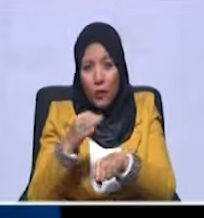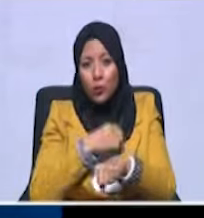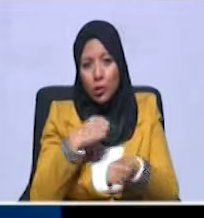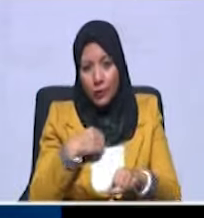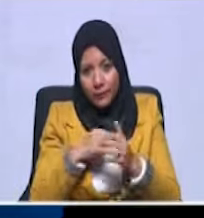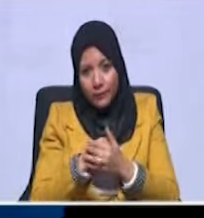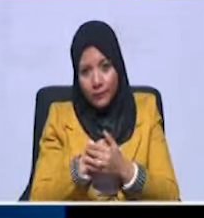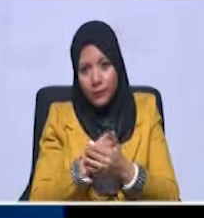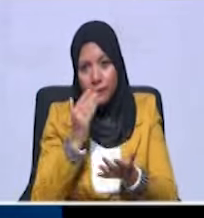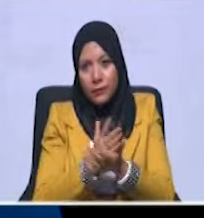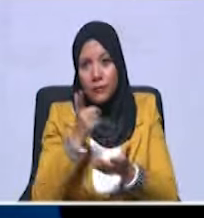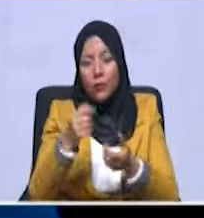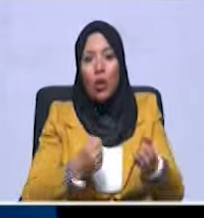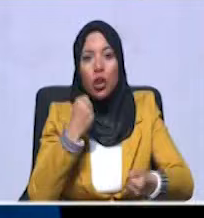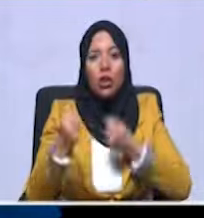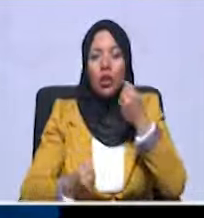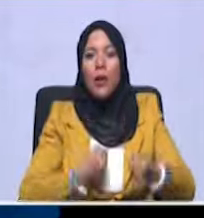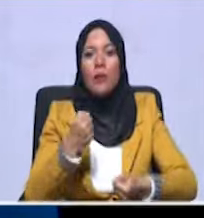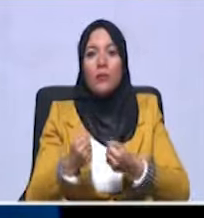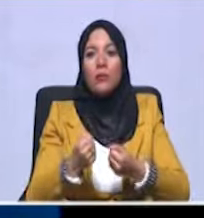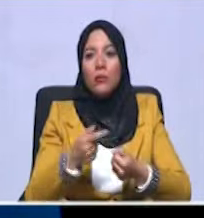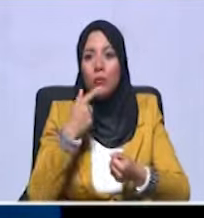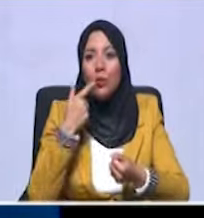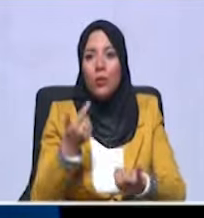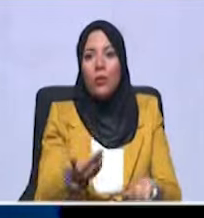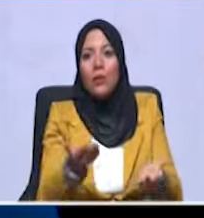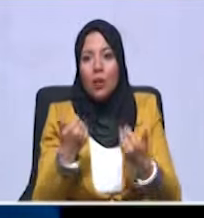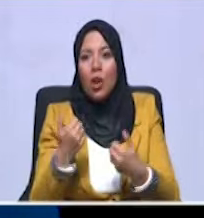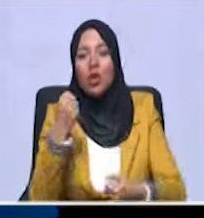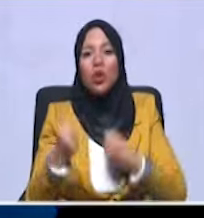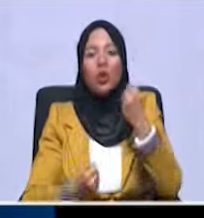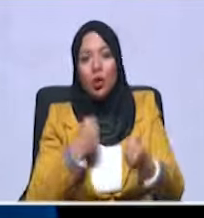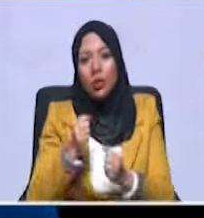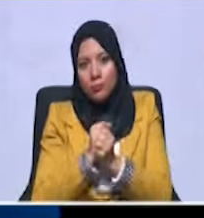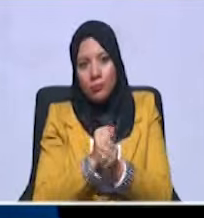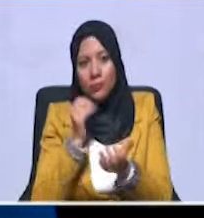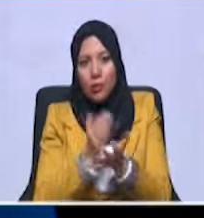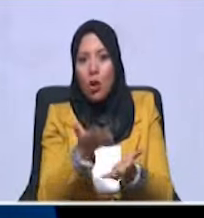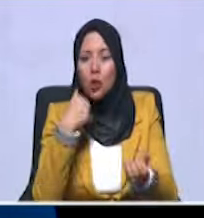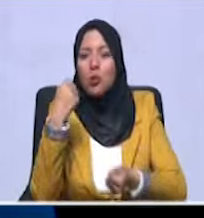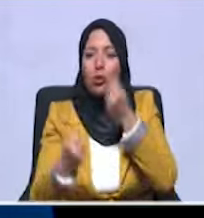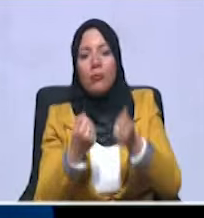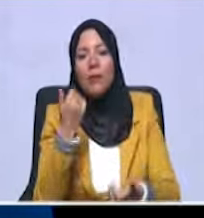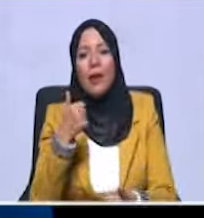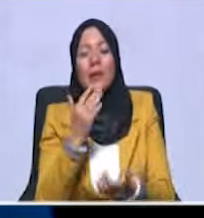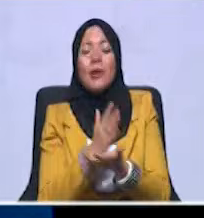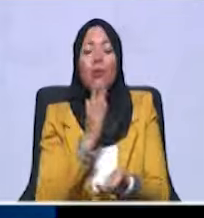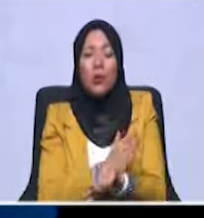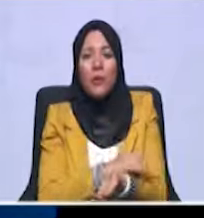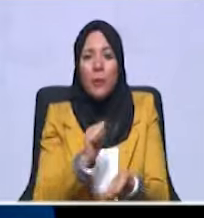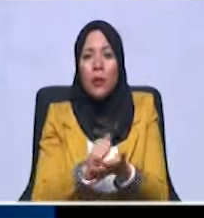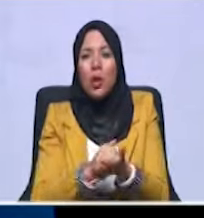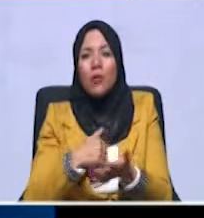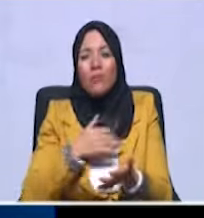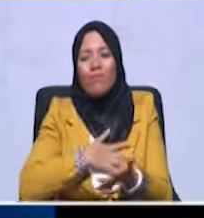بتعمد انه يشتغل يعني، كنت بساعده انه ينزل يشتغل علشان ما